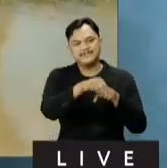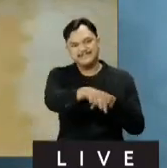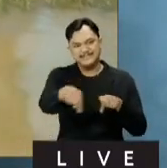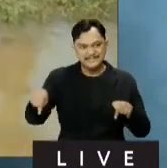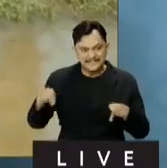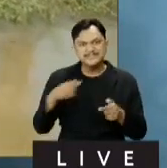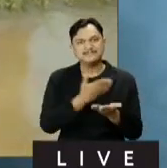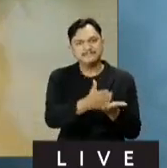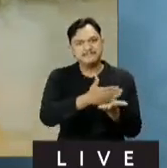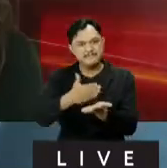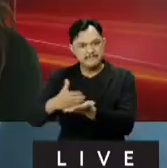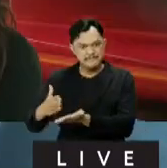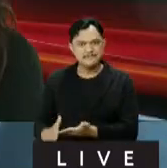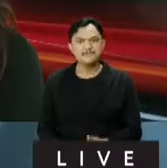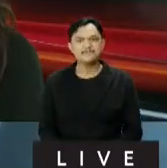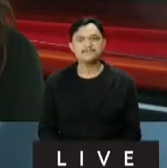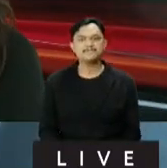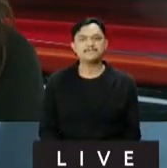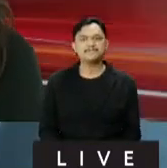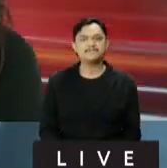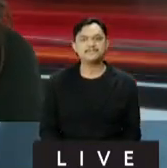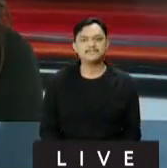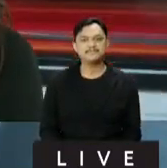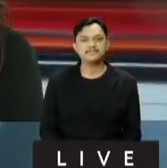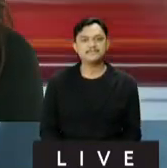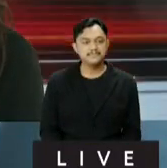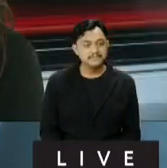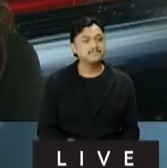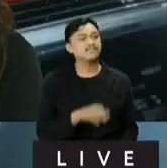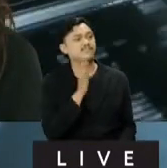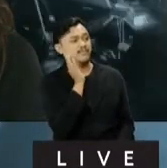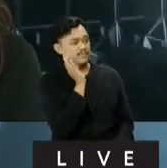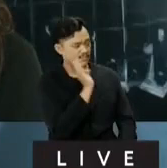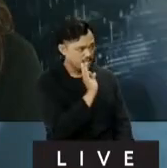begitu. Oke. Apa saja mungkin Pak yang bisa